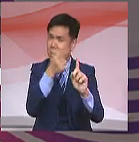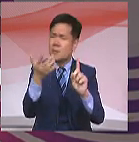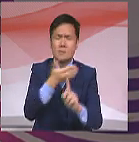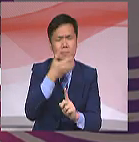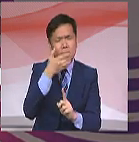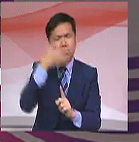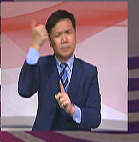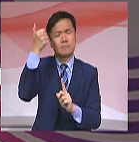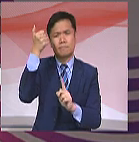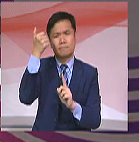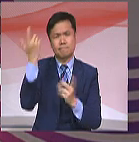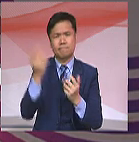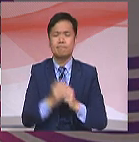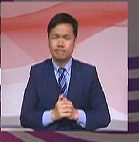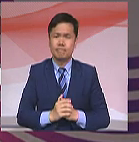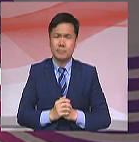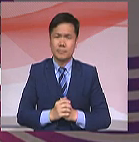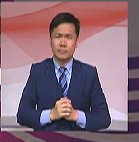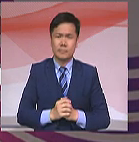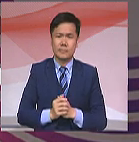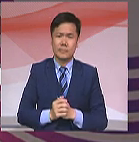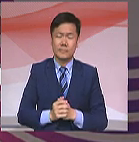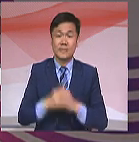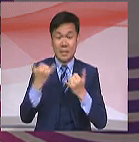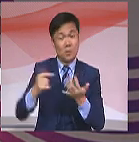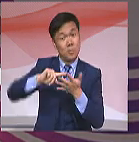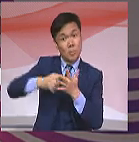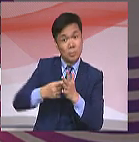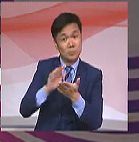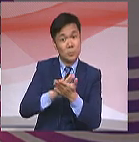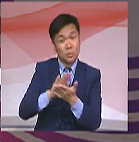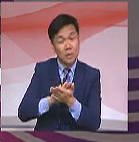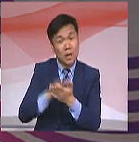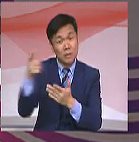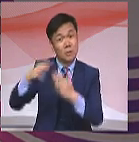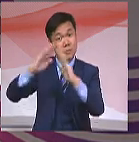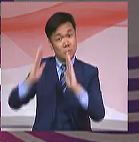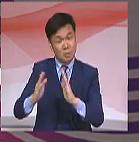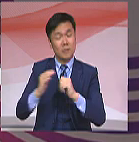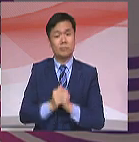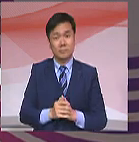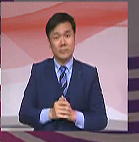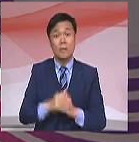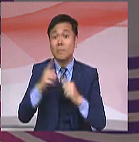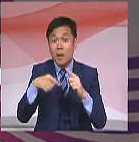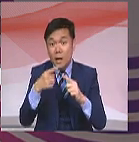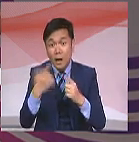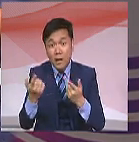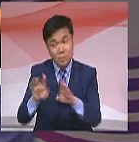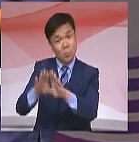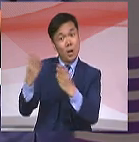kekangan yang ada. Kita kembali kepada tarikh pembukaan sekolah. Bila sekolah akan